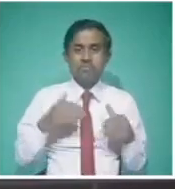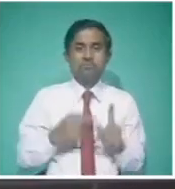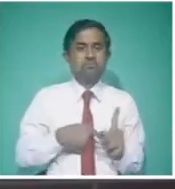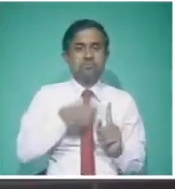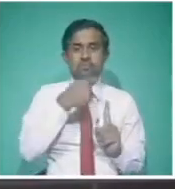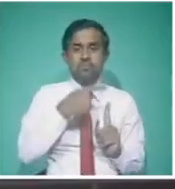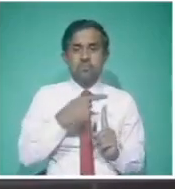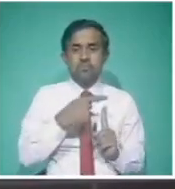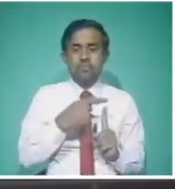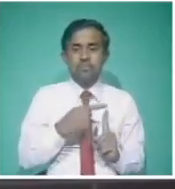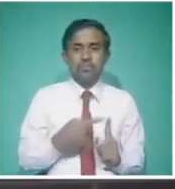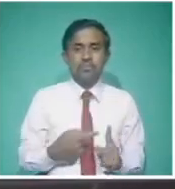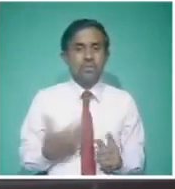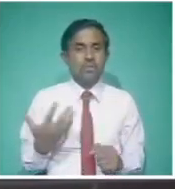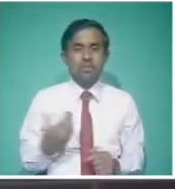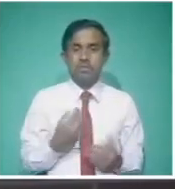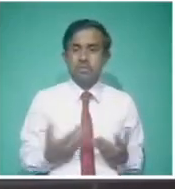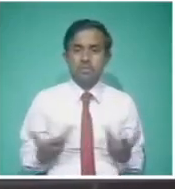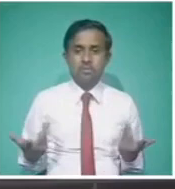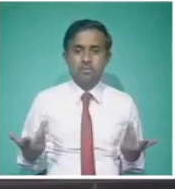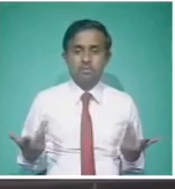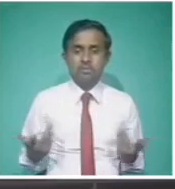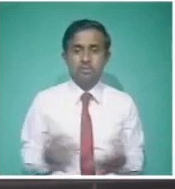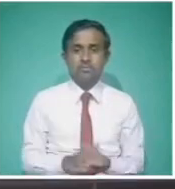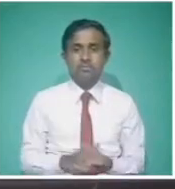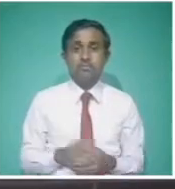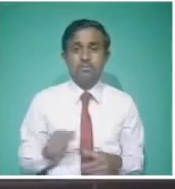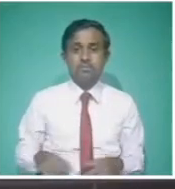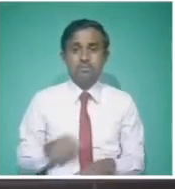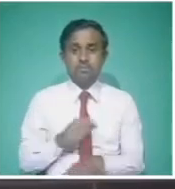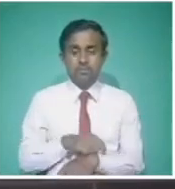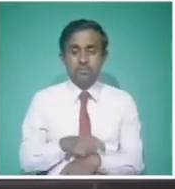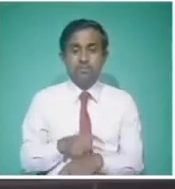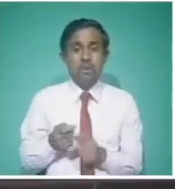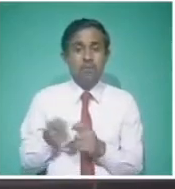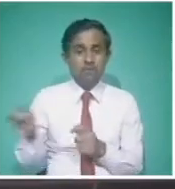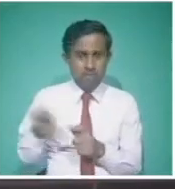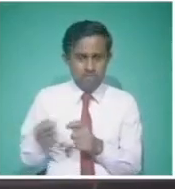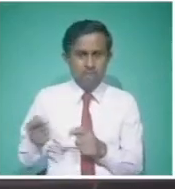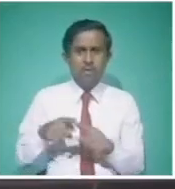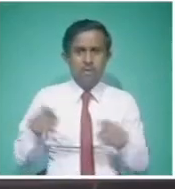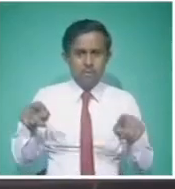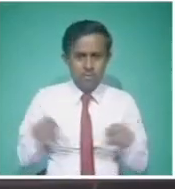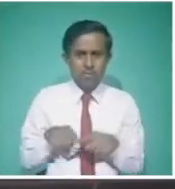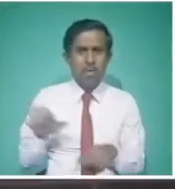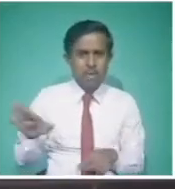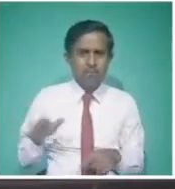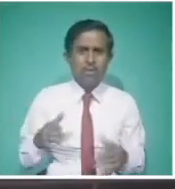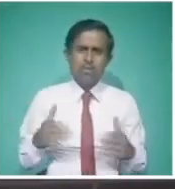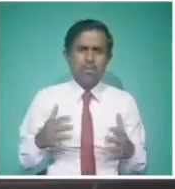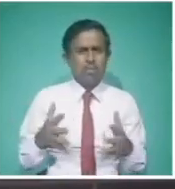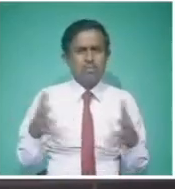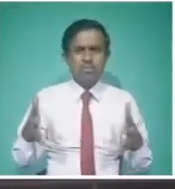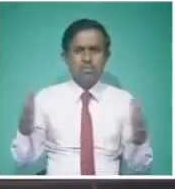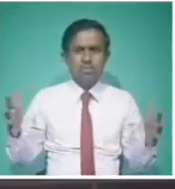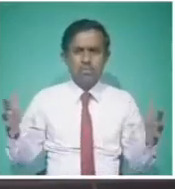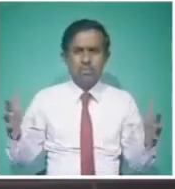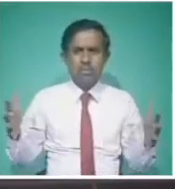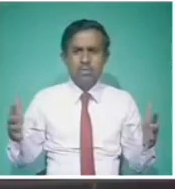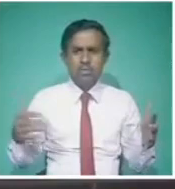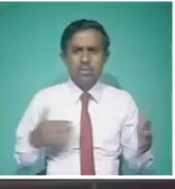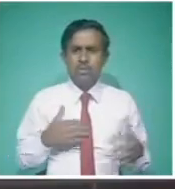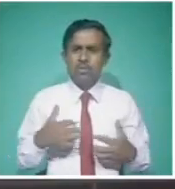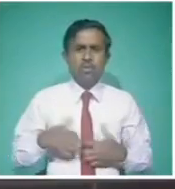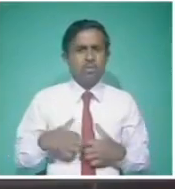ගොඩනගා ගන්න අවස්ථාවක් නැහැ. මේ වෙනකොටත් ඒ ගෙවන වාට්ටු තියෙනවා. ඒව තවත් වැඩි දියුණු කිරීම පිළිබඳව අපිට